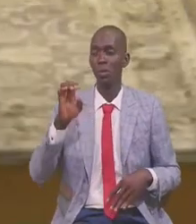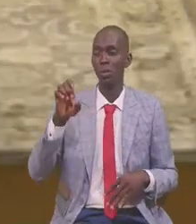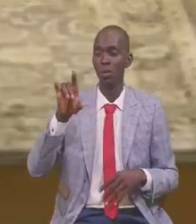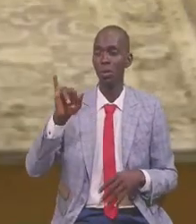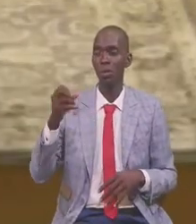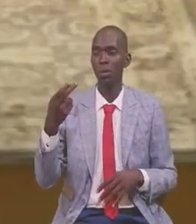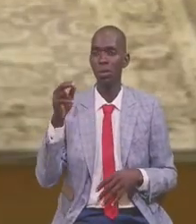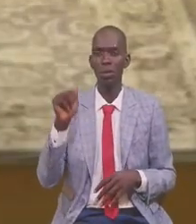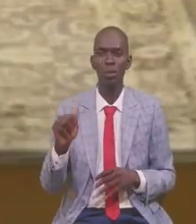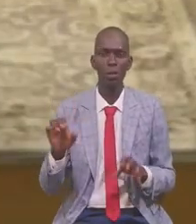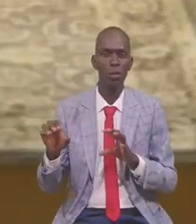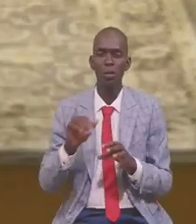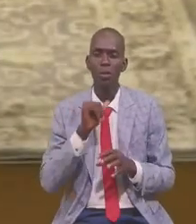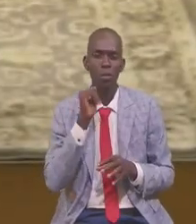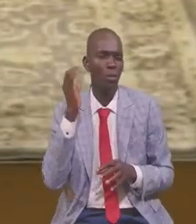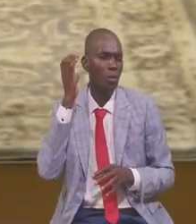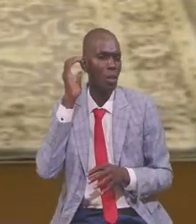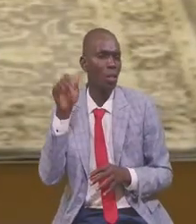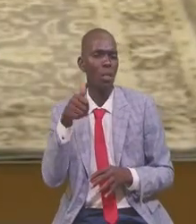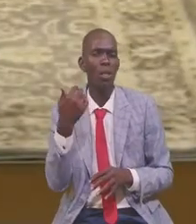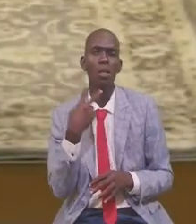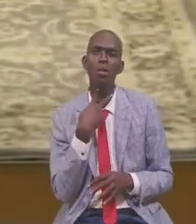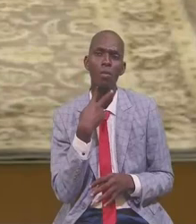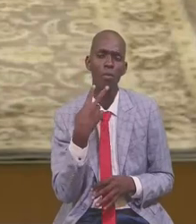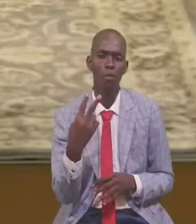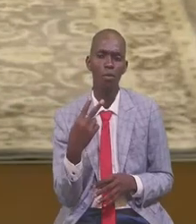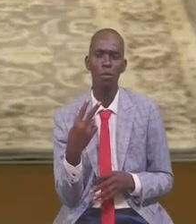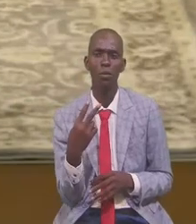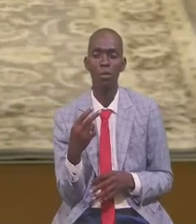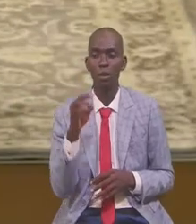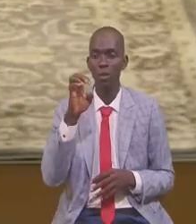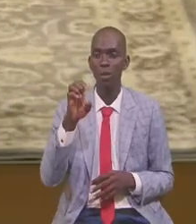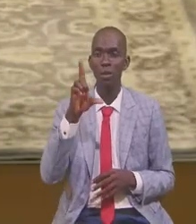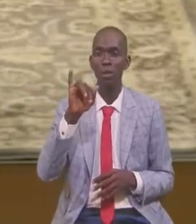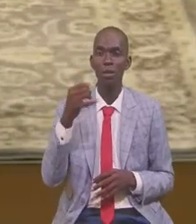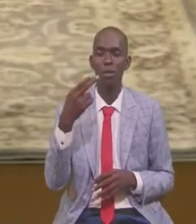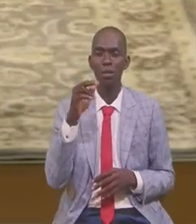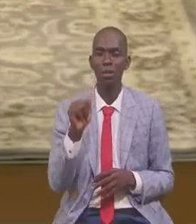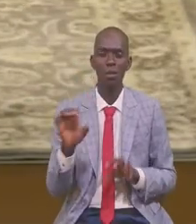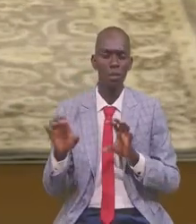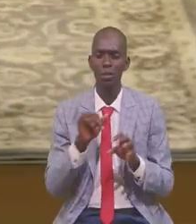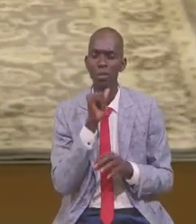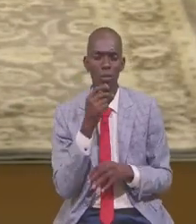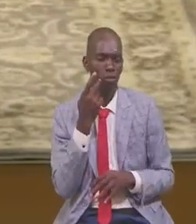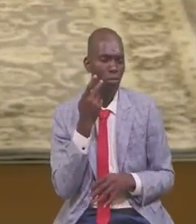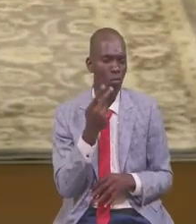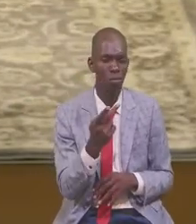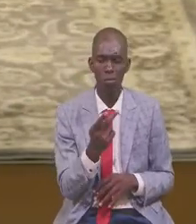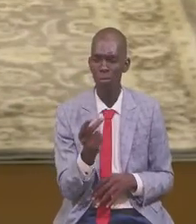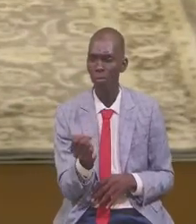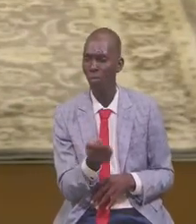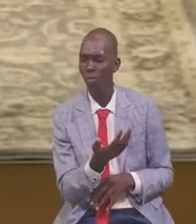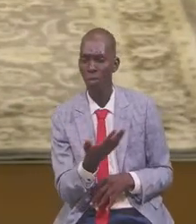entendu aucune autre voix audible. Élisée n'a vu aucune